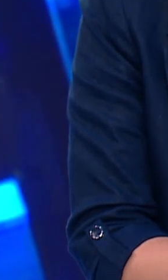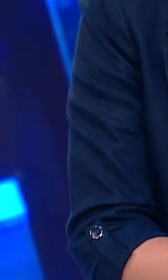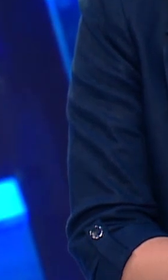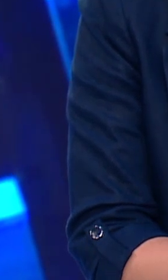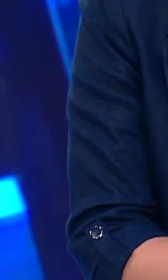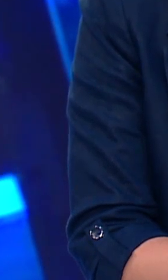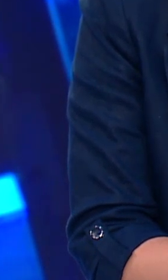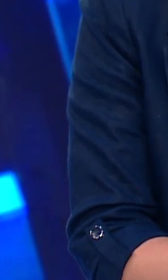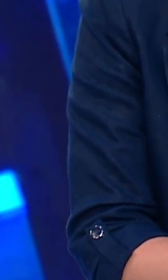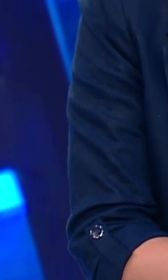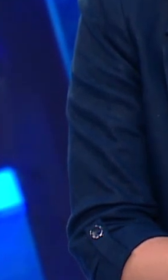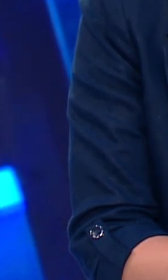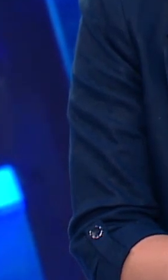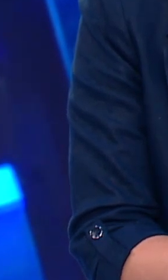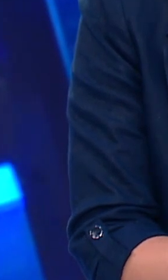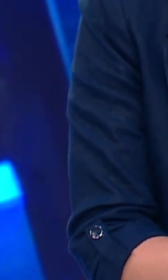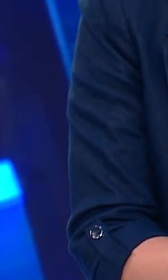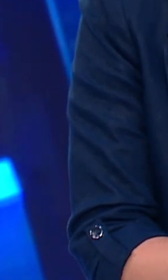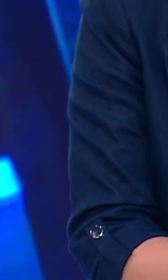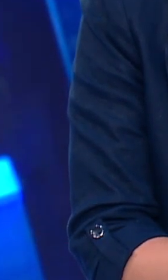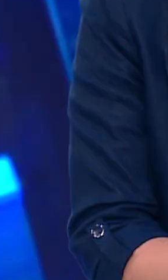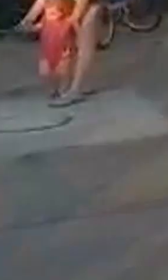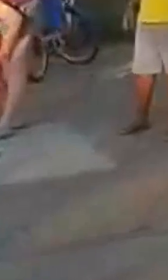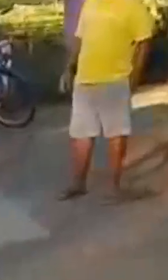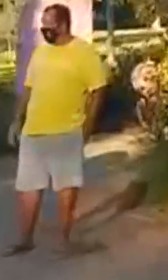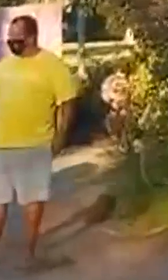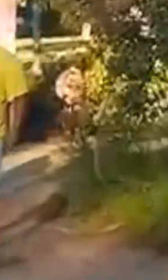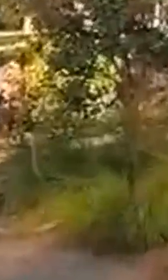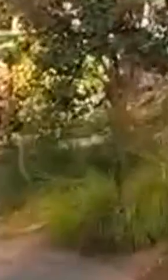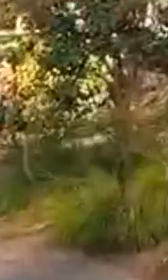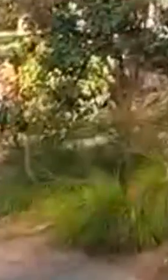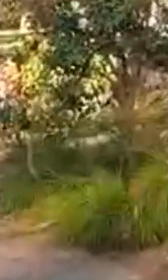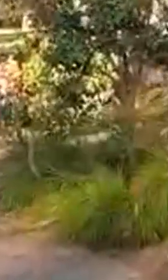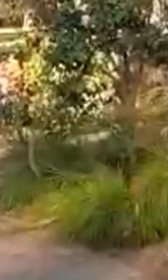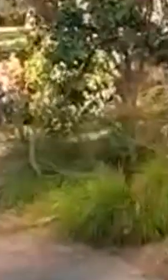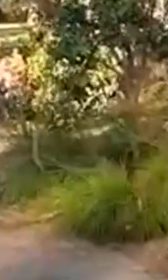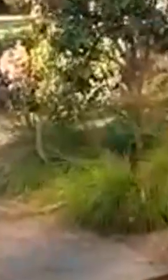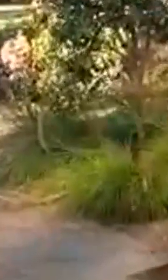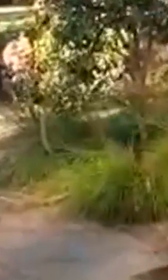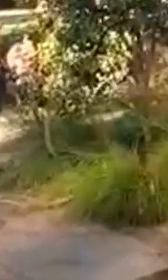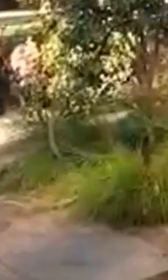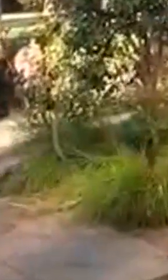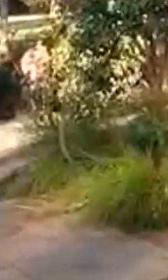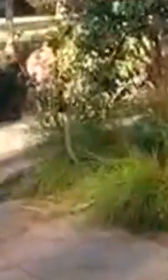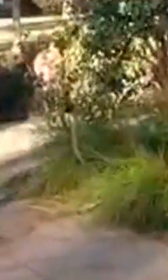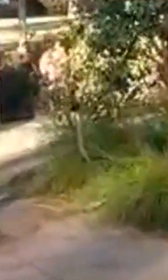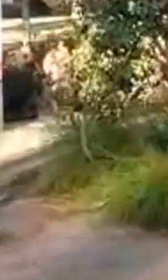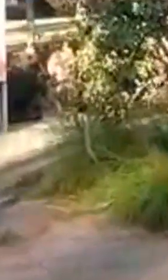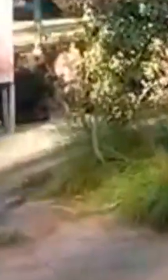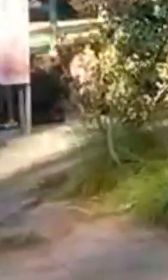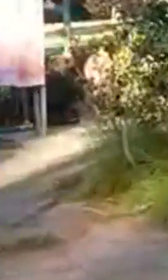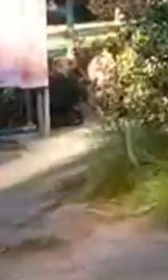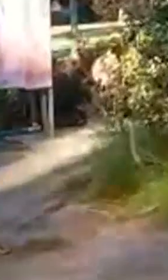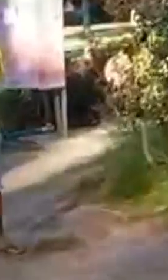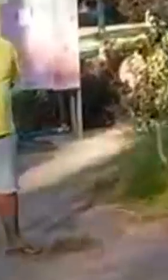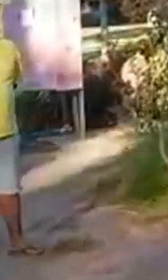אומר, ואולי גם לשים לזה סוף. אנחנו חלק מזה, ואם נמשיך ככה, אנחנו נהיה חלק